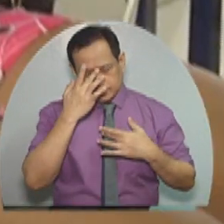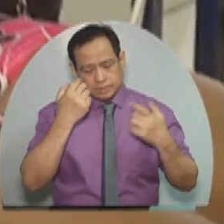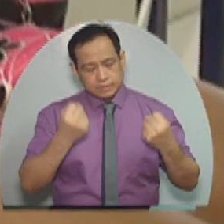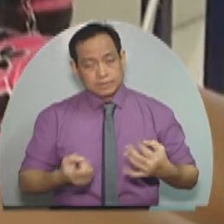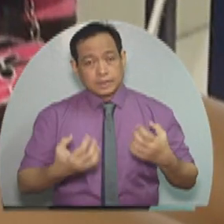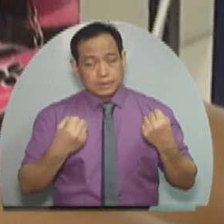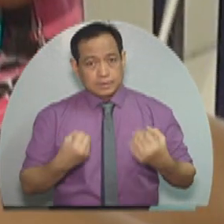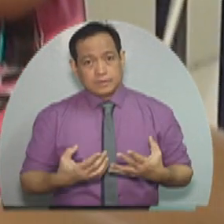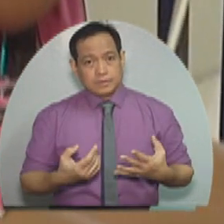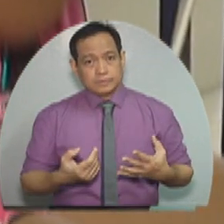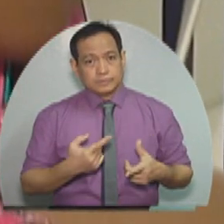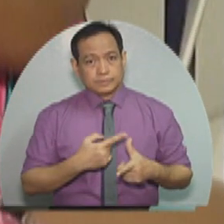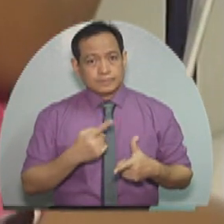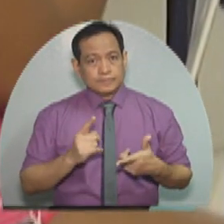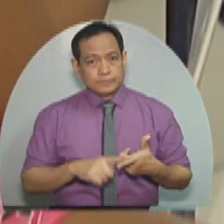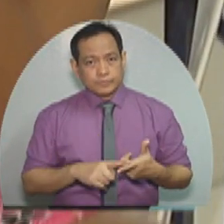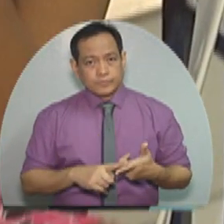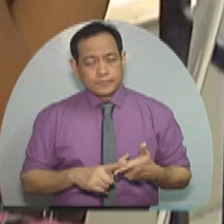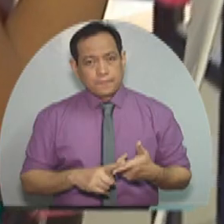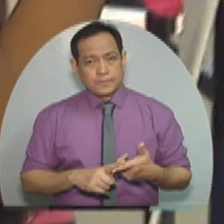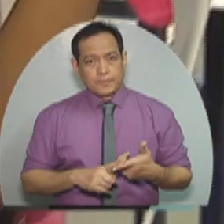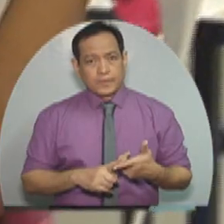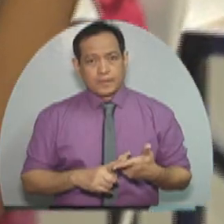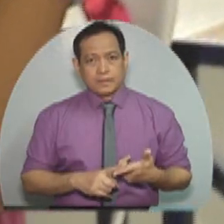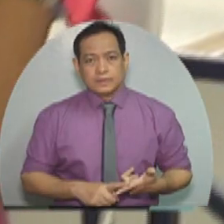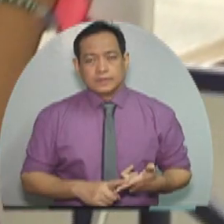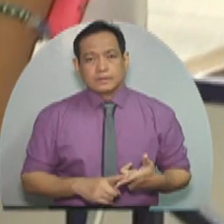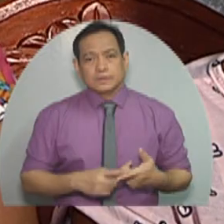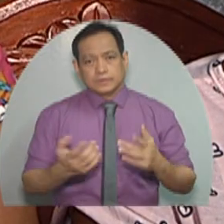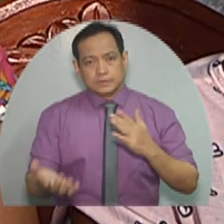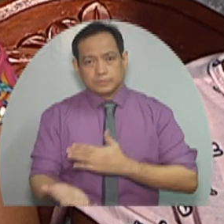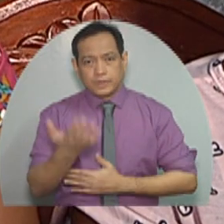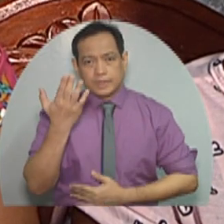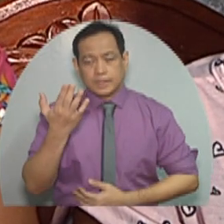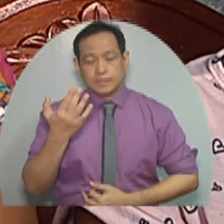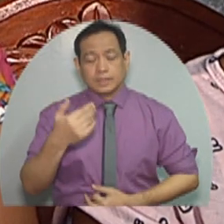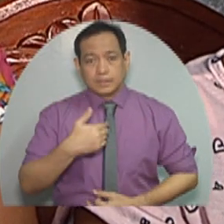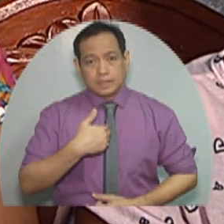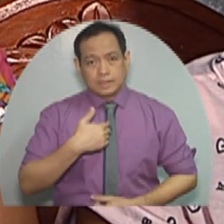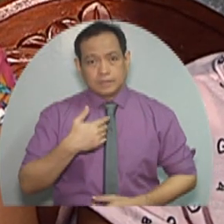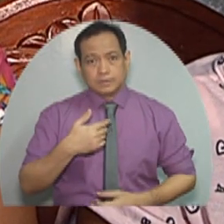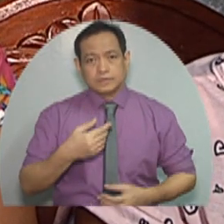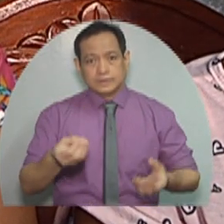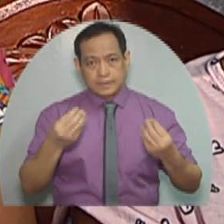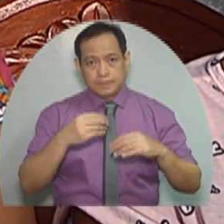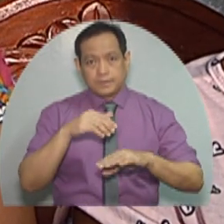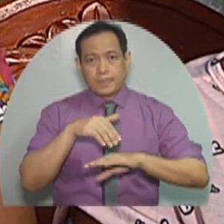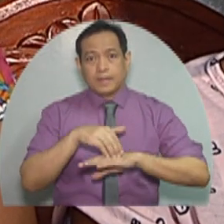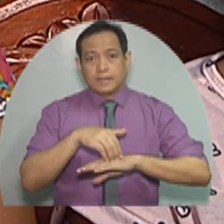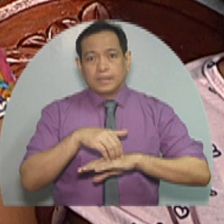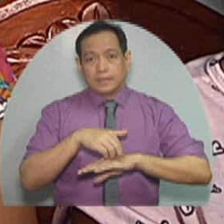kayo. Yun ang sabi nila sa akin, ma'am. Kaya noon kinaumagahan, ma'am, binigyan ako ng